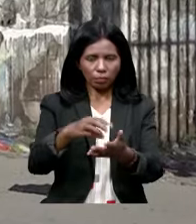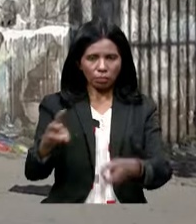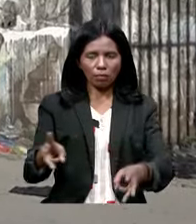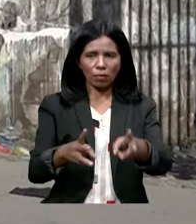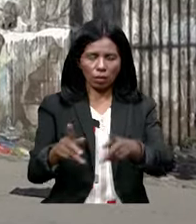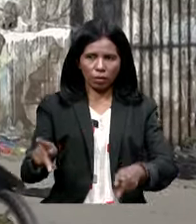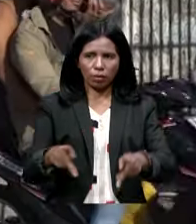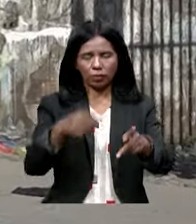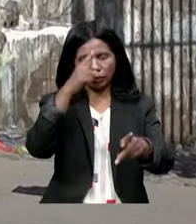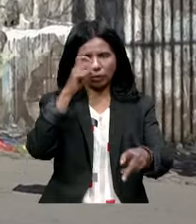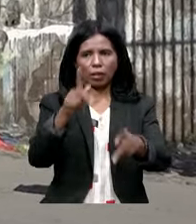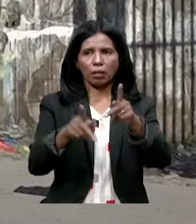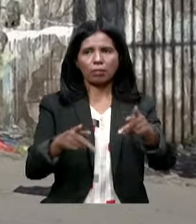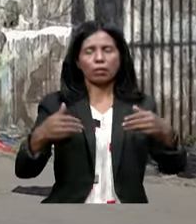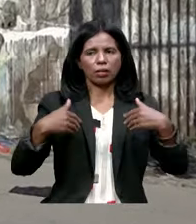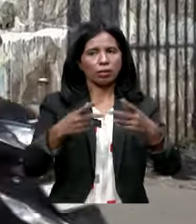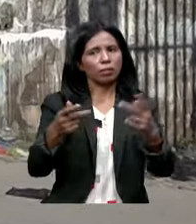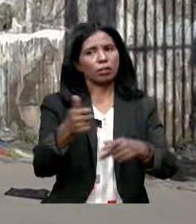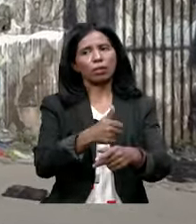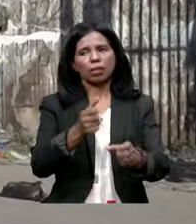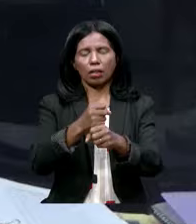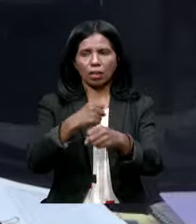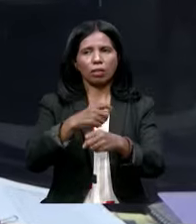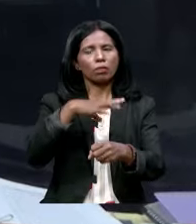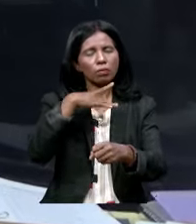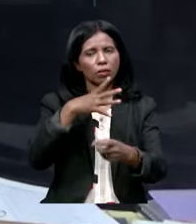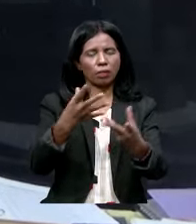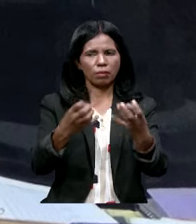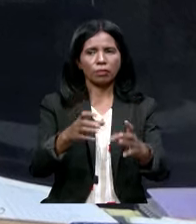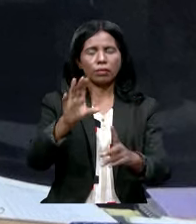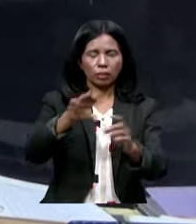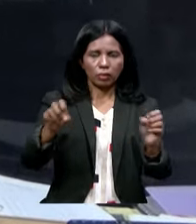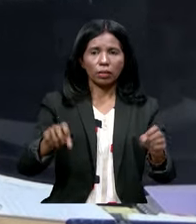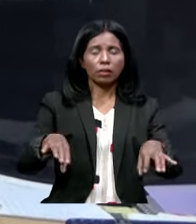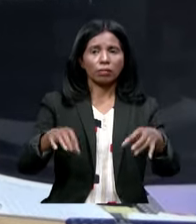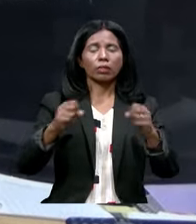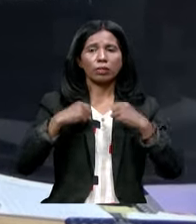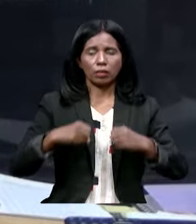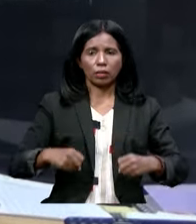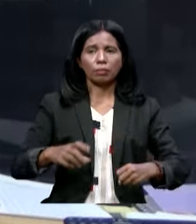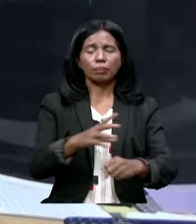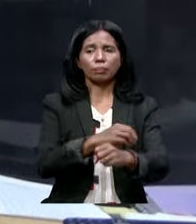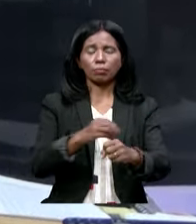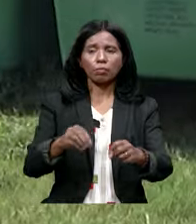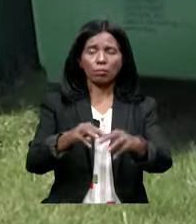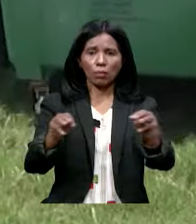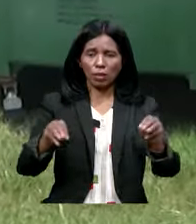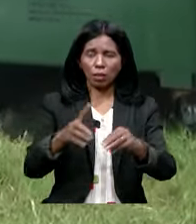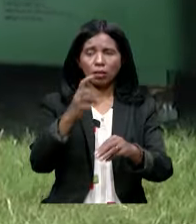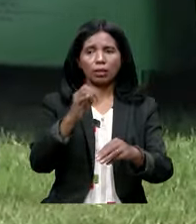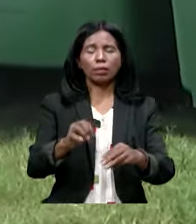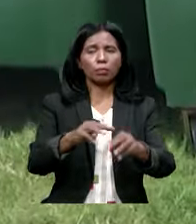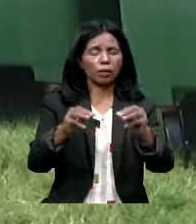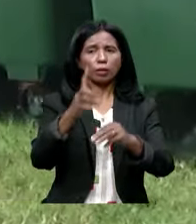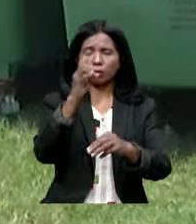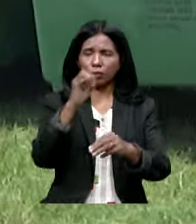publiku, tamo komunidade iya bayro sira mak produs foer barak liu. Sefi Servisu Saneamento Municipio Dili Domingos da Costa Hateten, Municipio